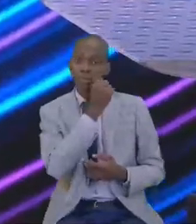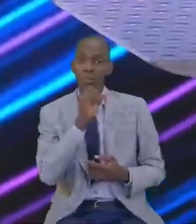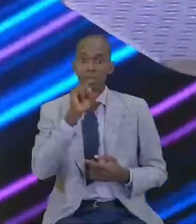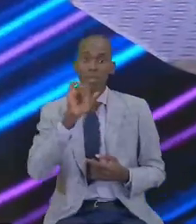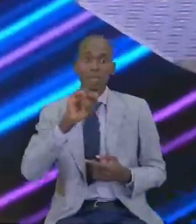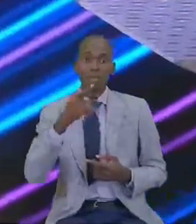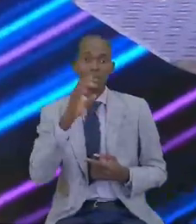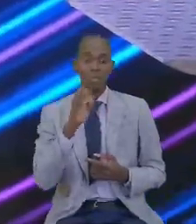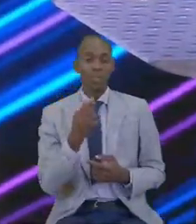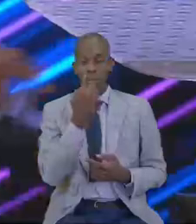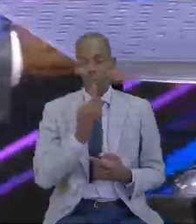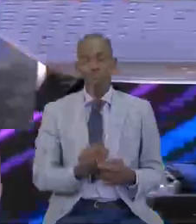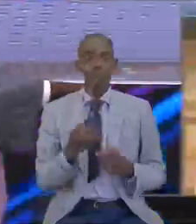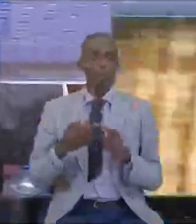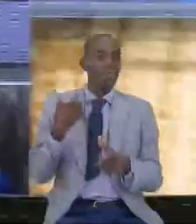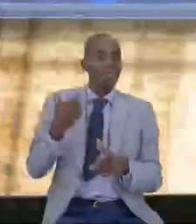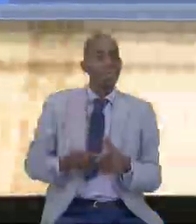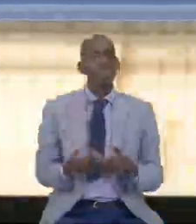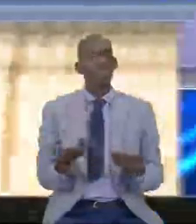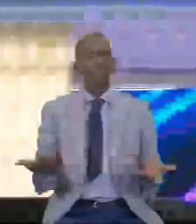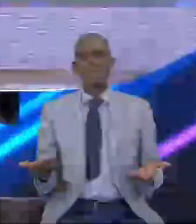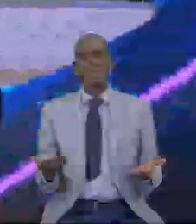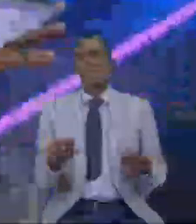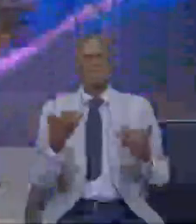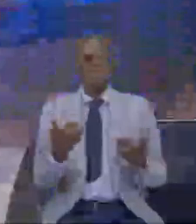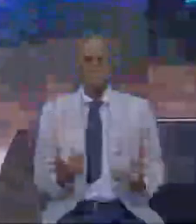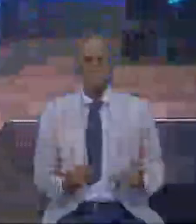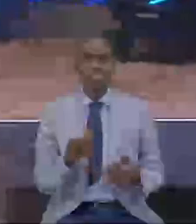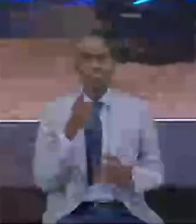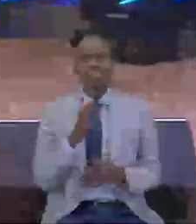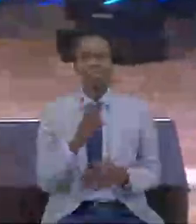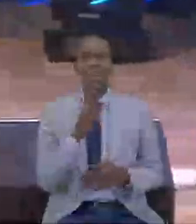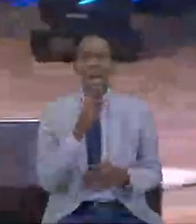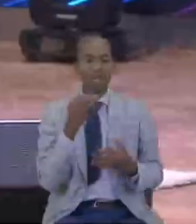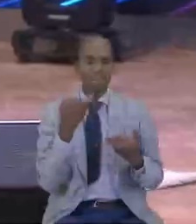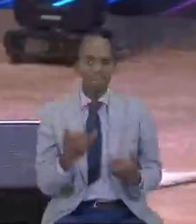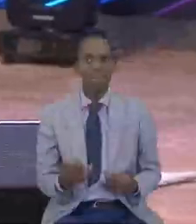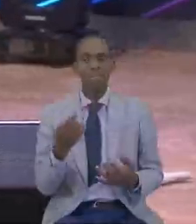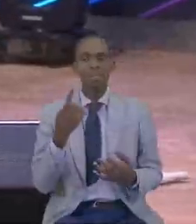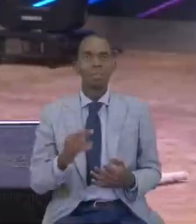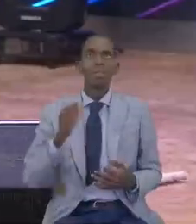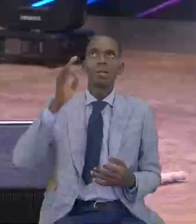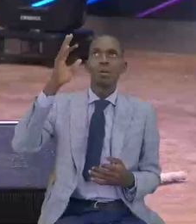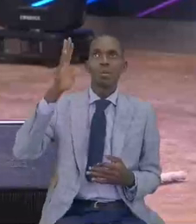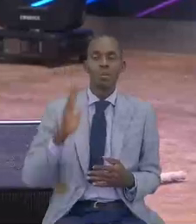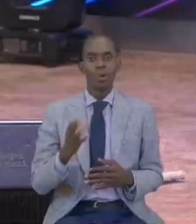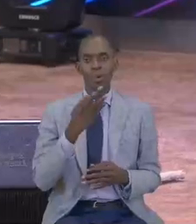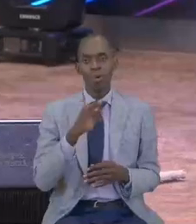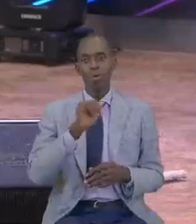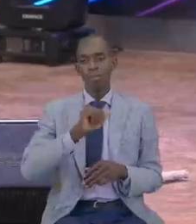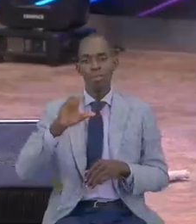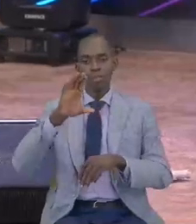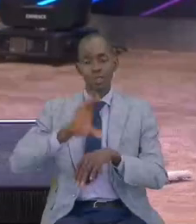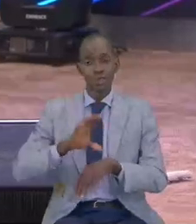quand tu étais seule. Non seulement ça. Maintenant, tu es le pasteur de l'église.